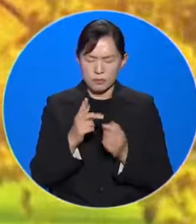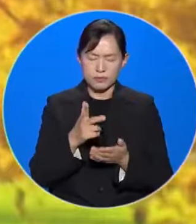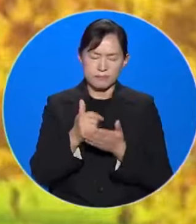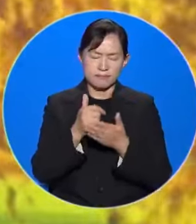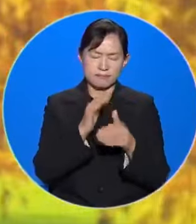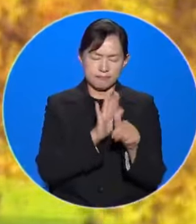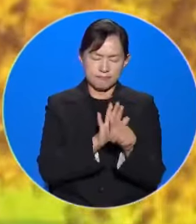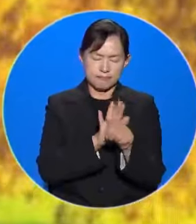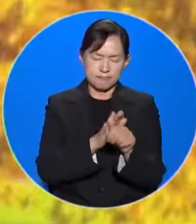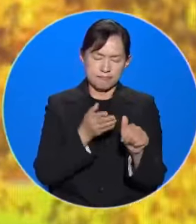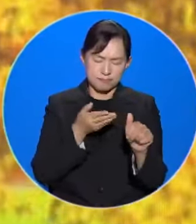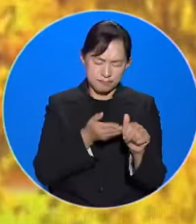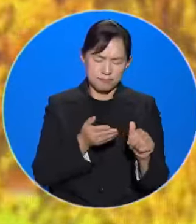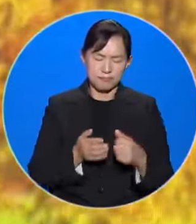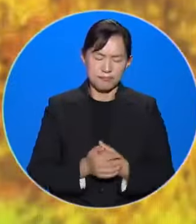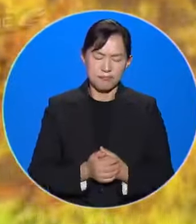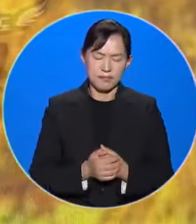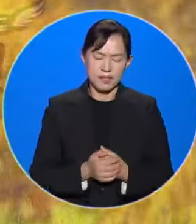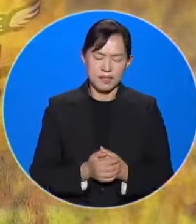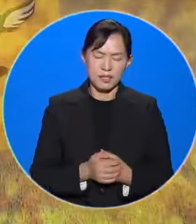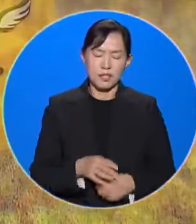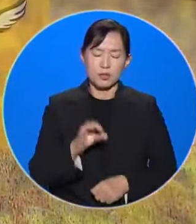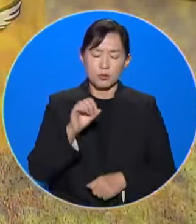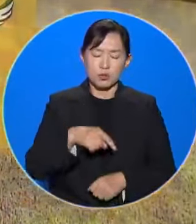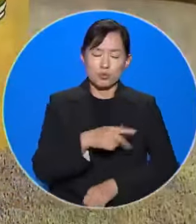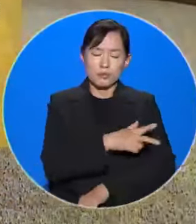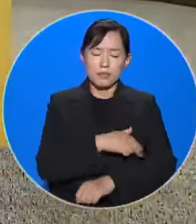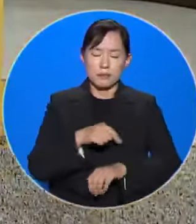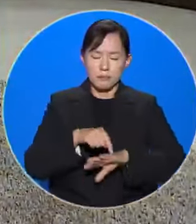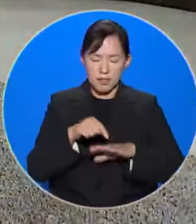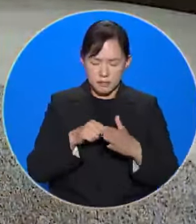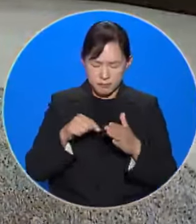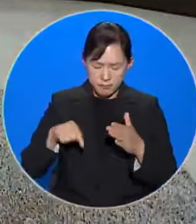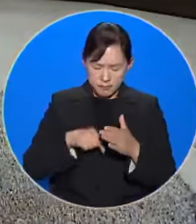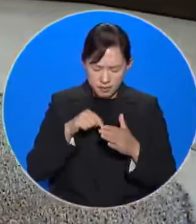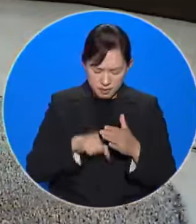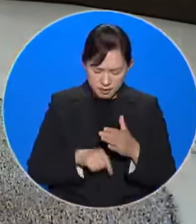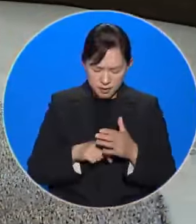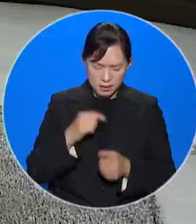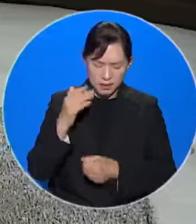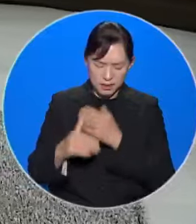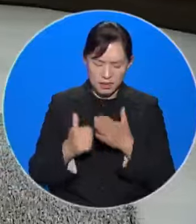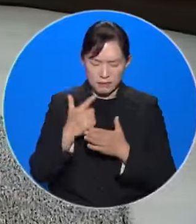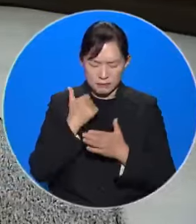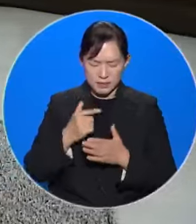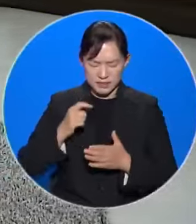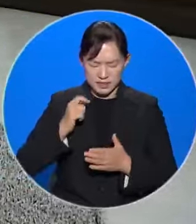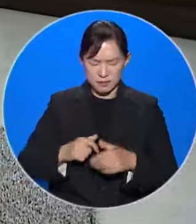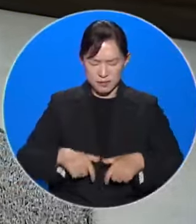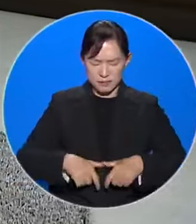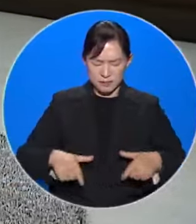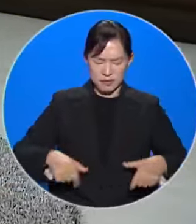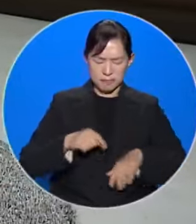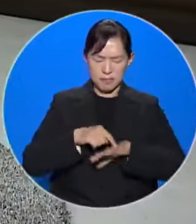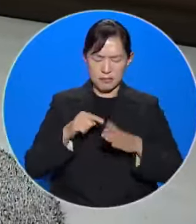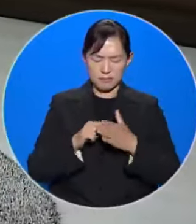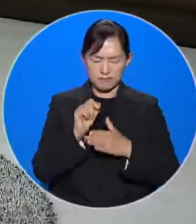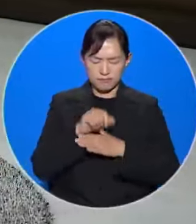주여 도와주시옵소서. 우리 우 집사님 마음 가운데 하나님 아버지 강하고 담대한 마음